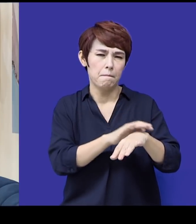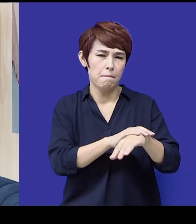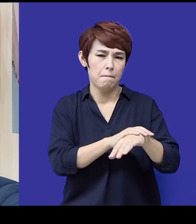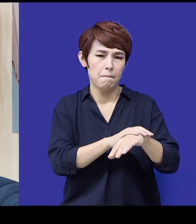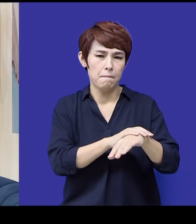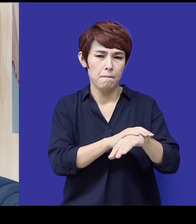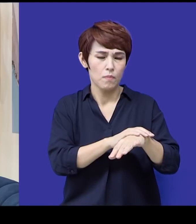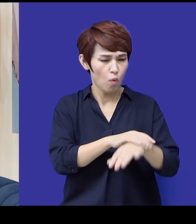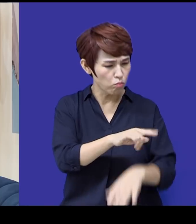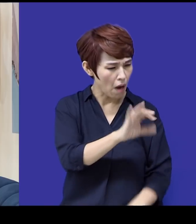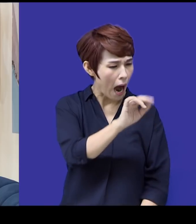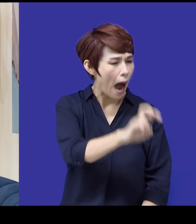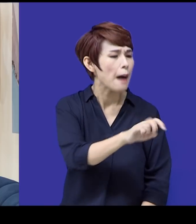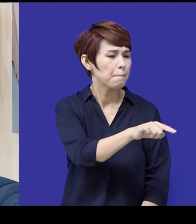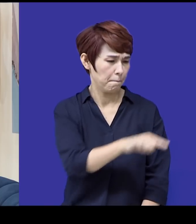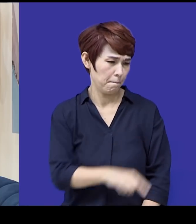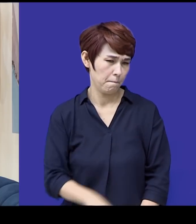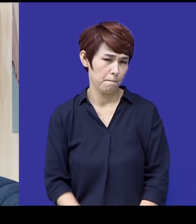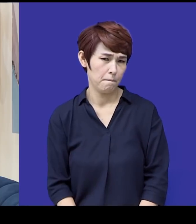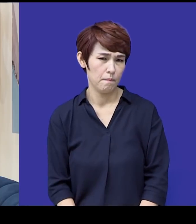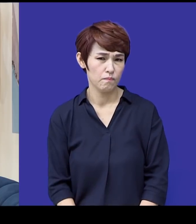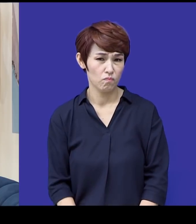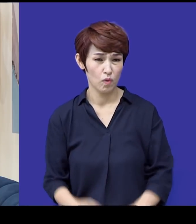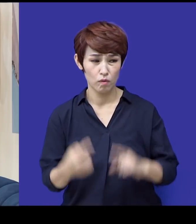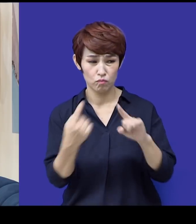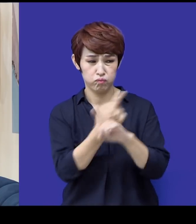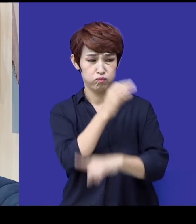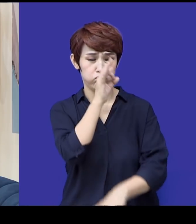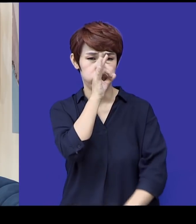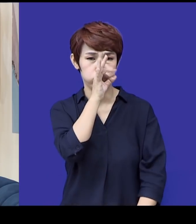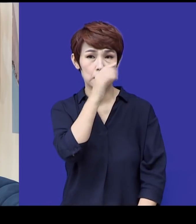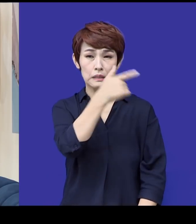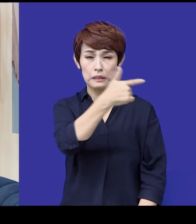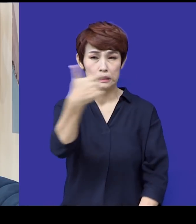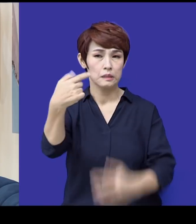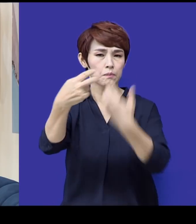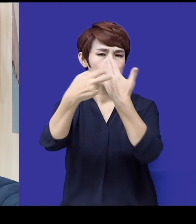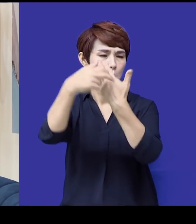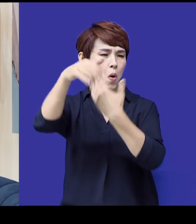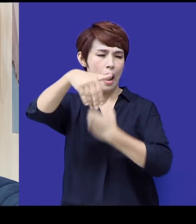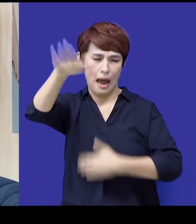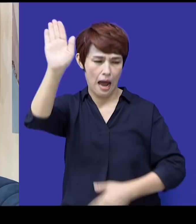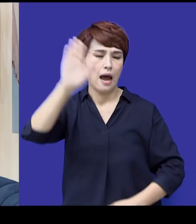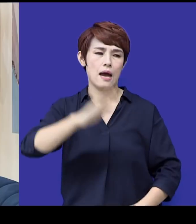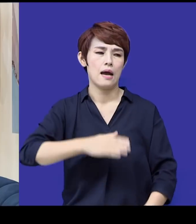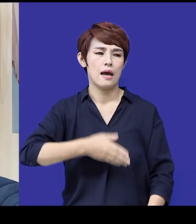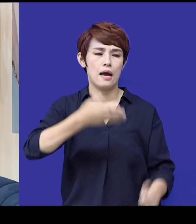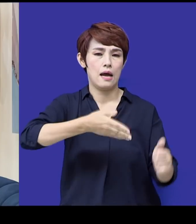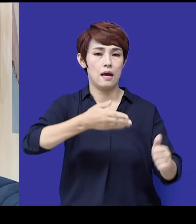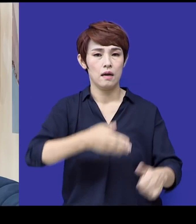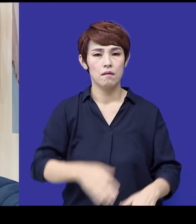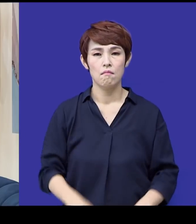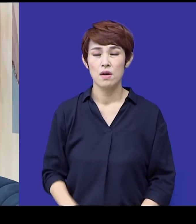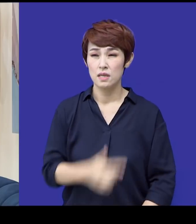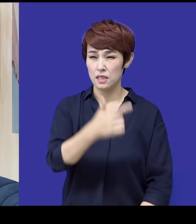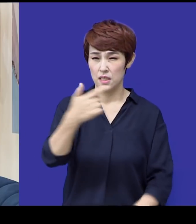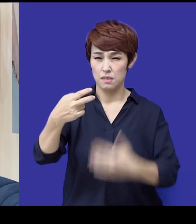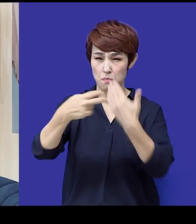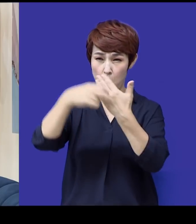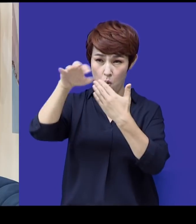그래서 그거 암인데요. 여기서 치료 안 되는데요. 대학병원에 가세요. 그랬더니 대학병원에 가서